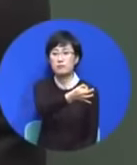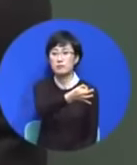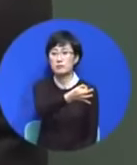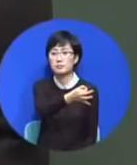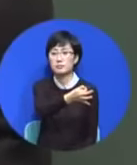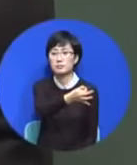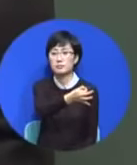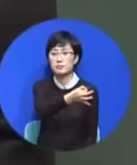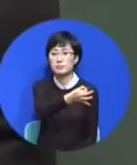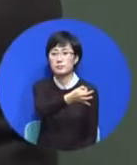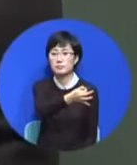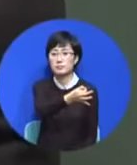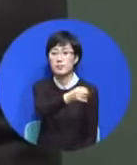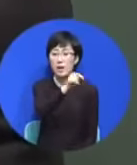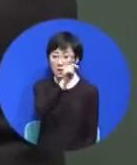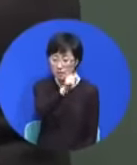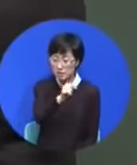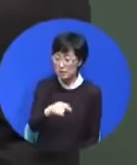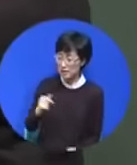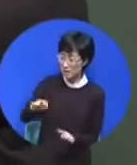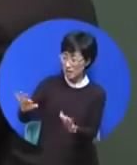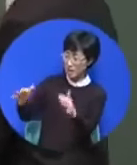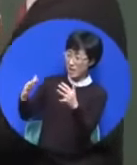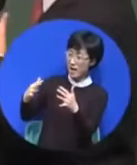이름으로 그것 문에